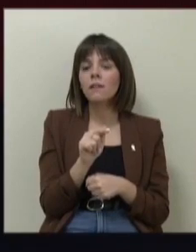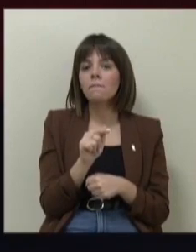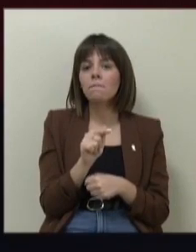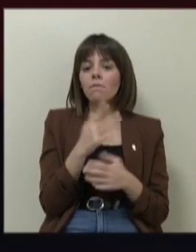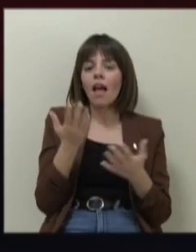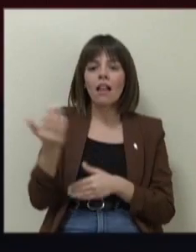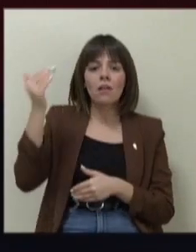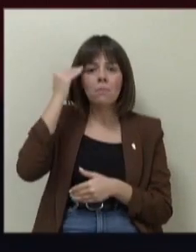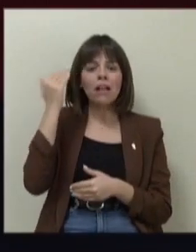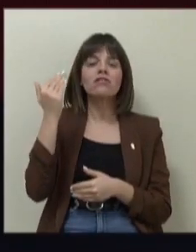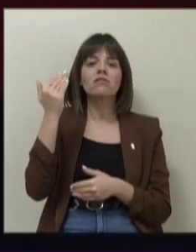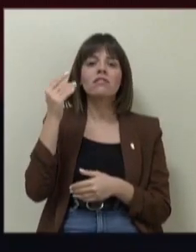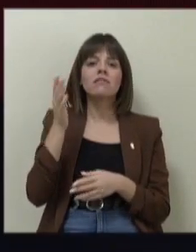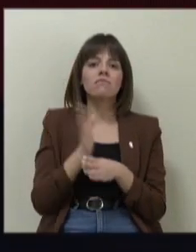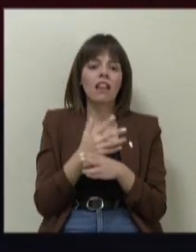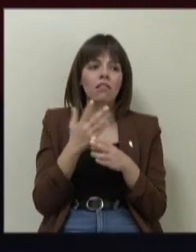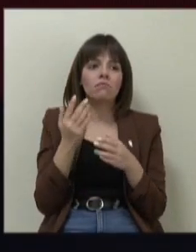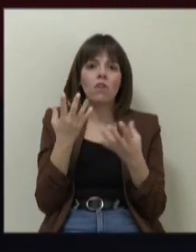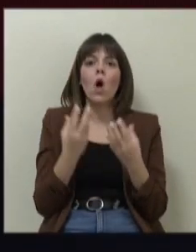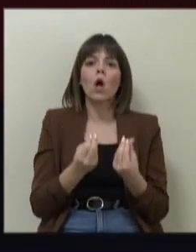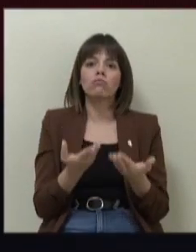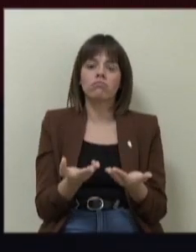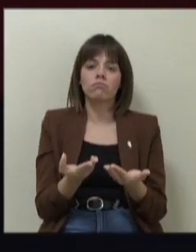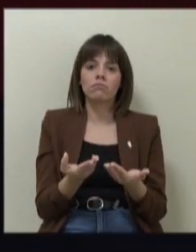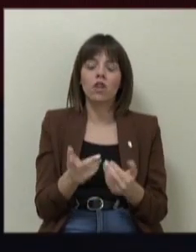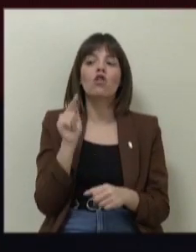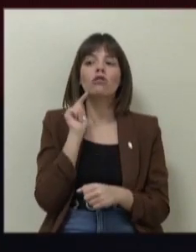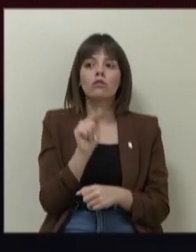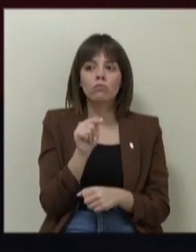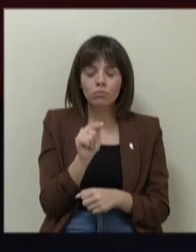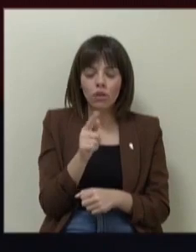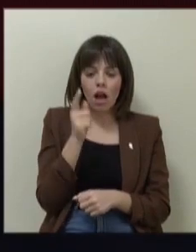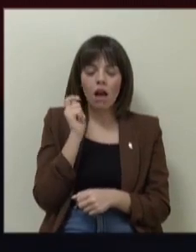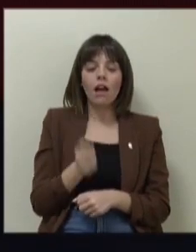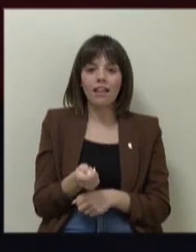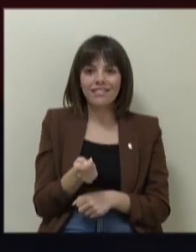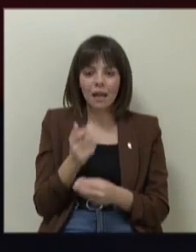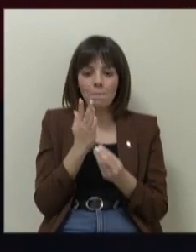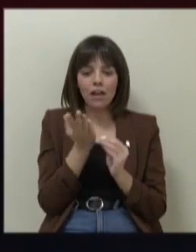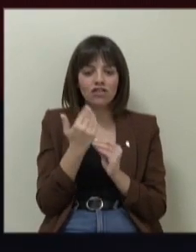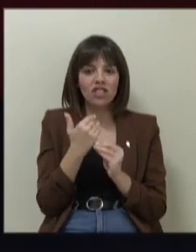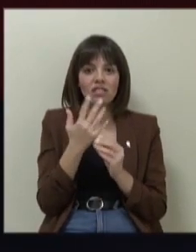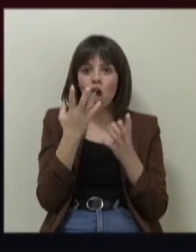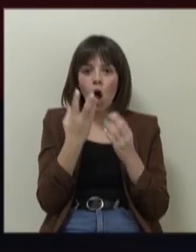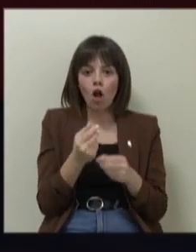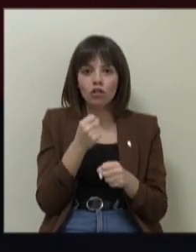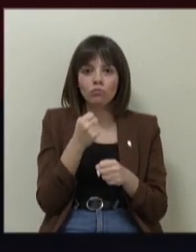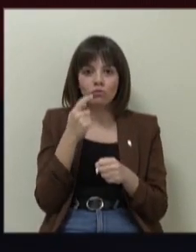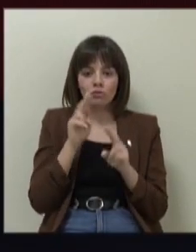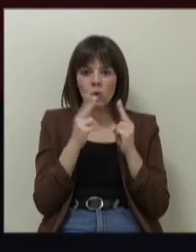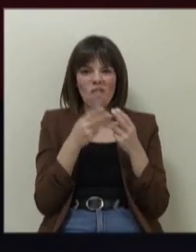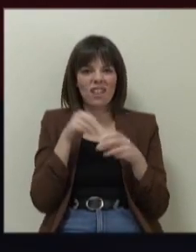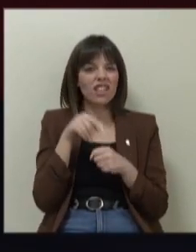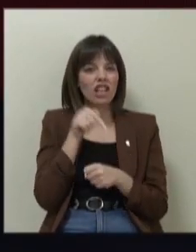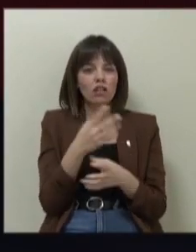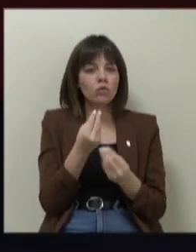en temel kutsalımız haline geldi. Bu aslında parçası olduğumuz gezegenin içinde